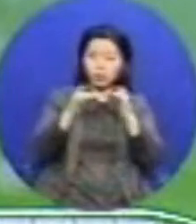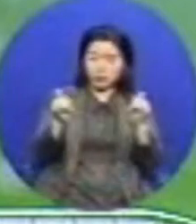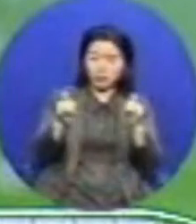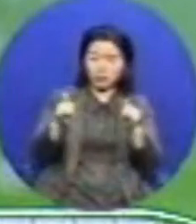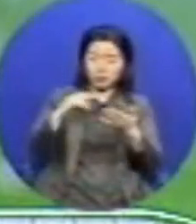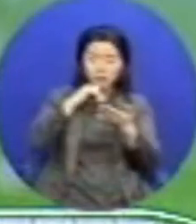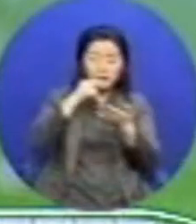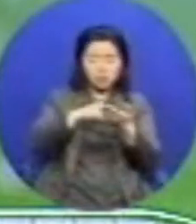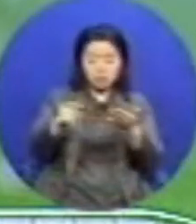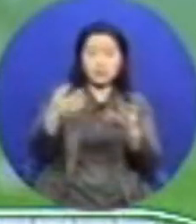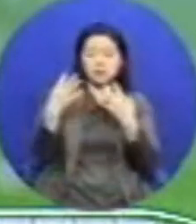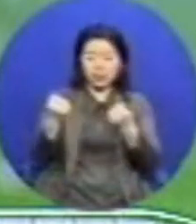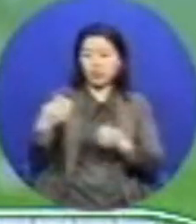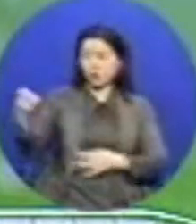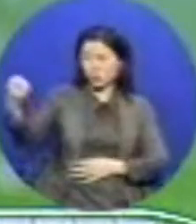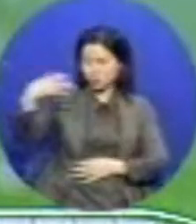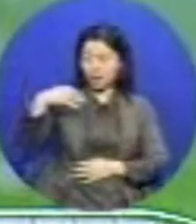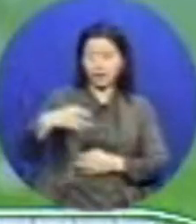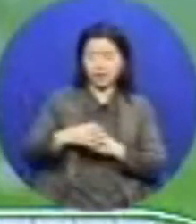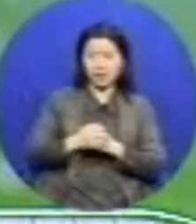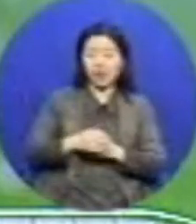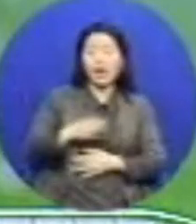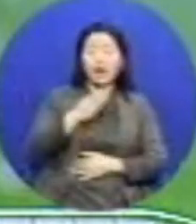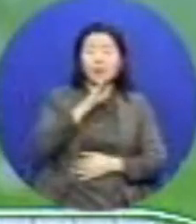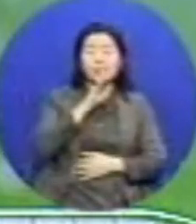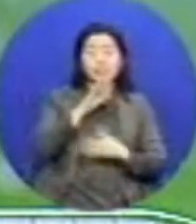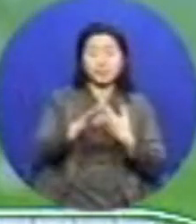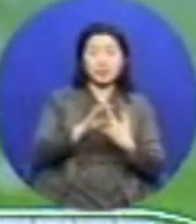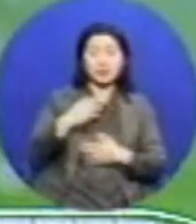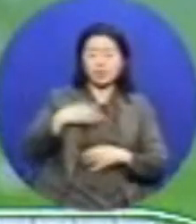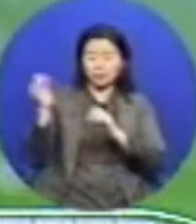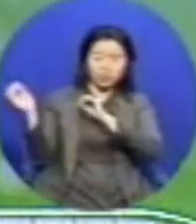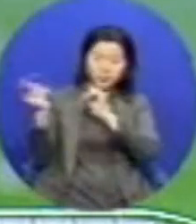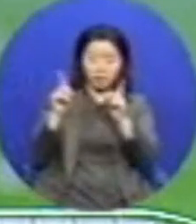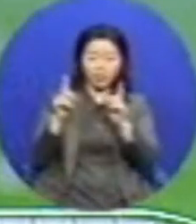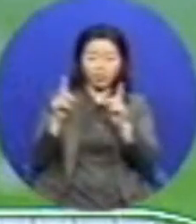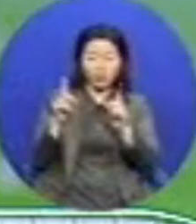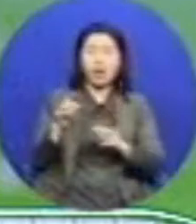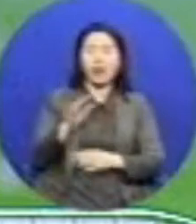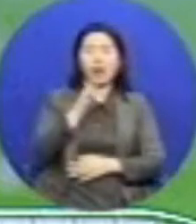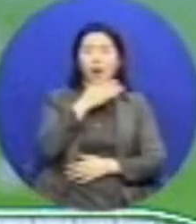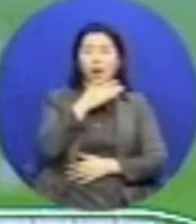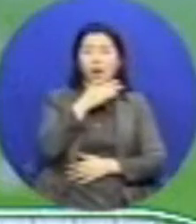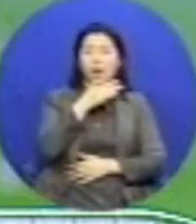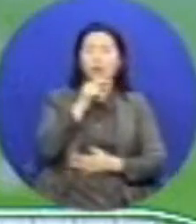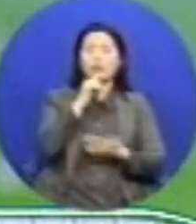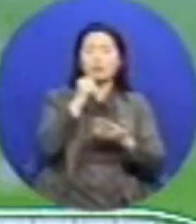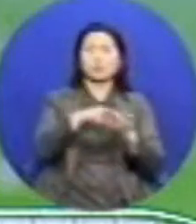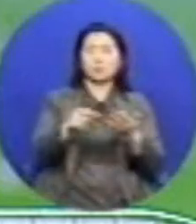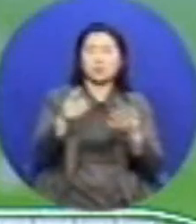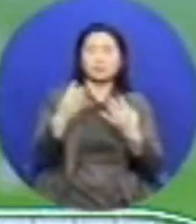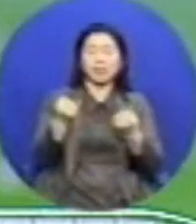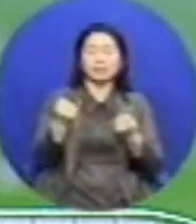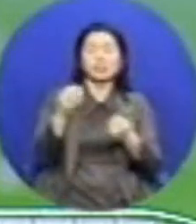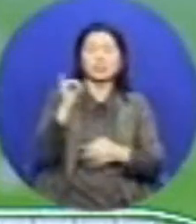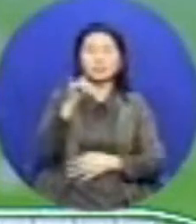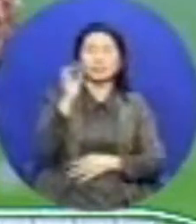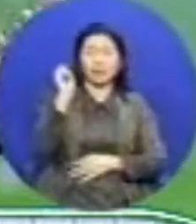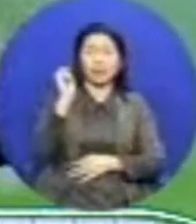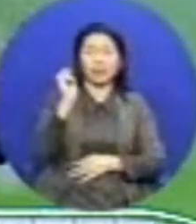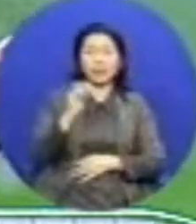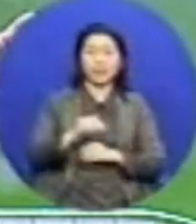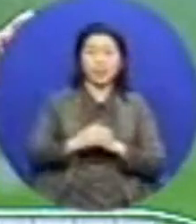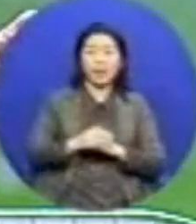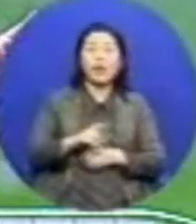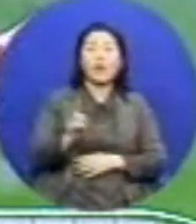아직도 그러면 다시 재일 정신에 돌아와요 빚이 많지 진자 여러분 어떤게